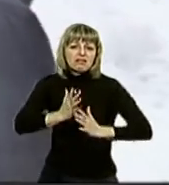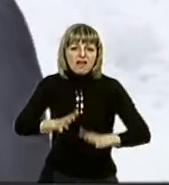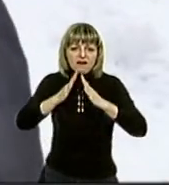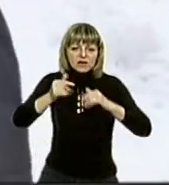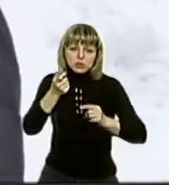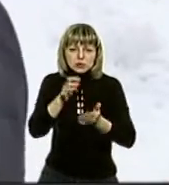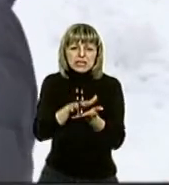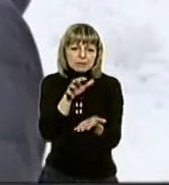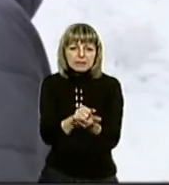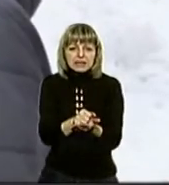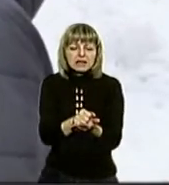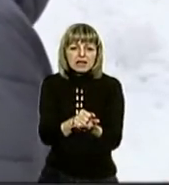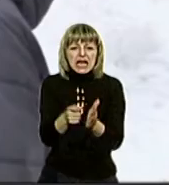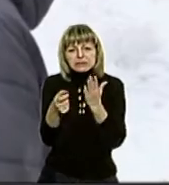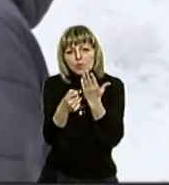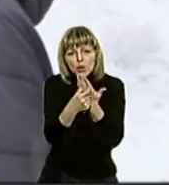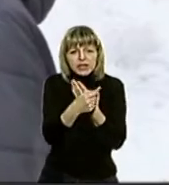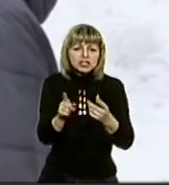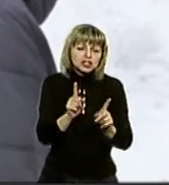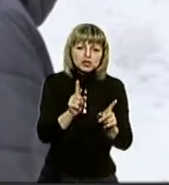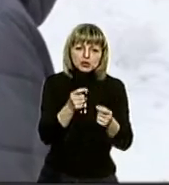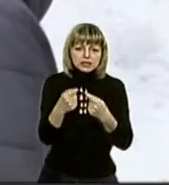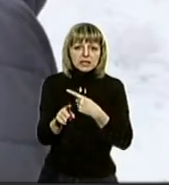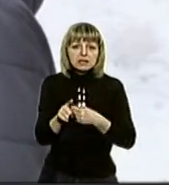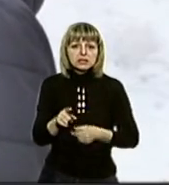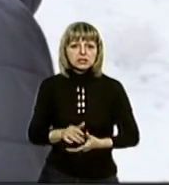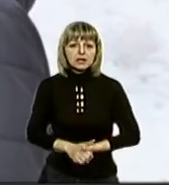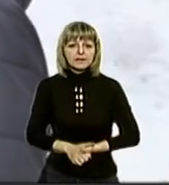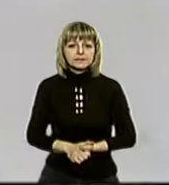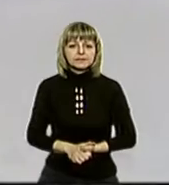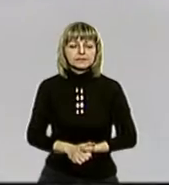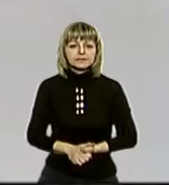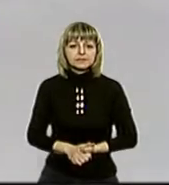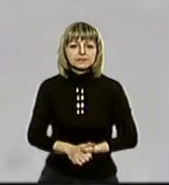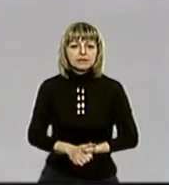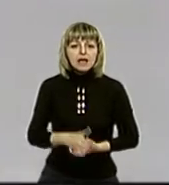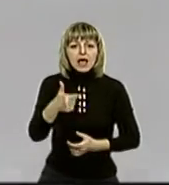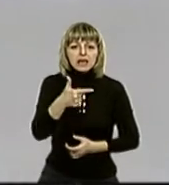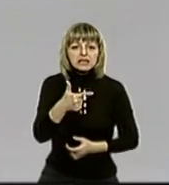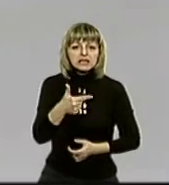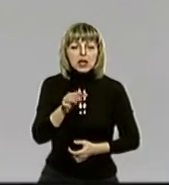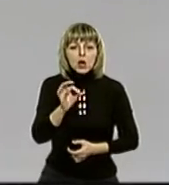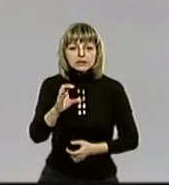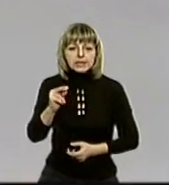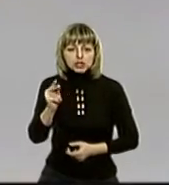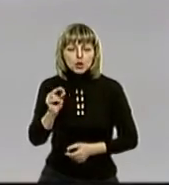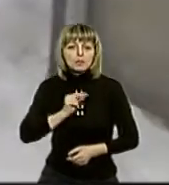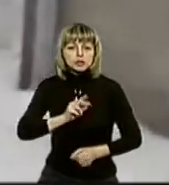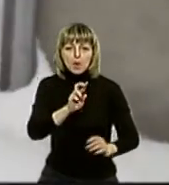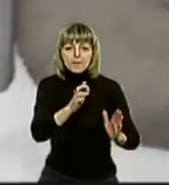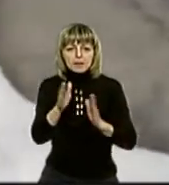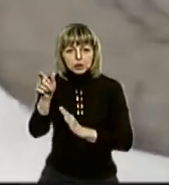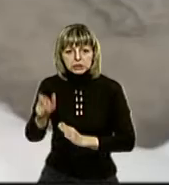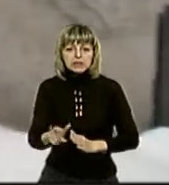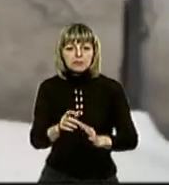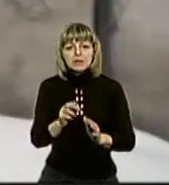трошки підгнило. Поїджене там шешелем було таке, і так призвело до цього. Галина Васечко працює бібліотекарем.